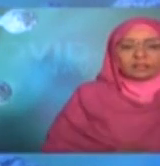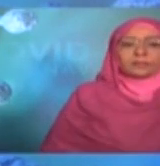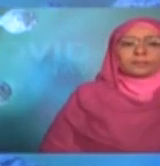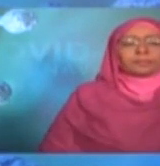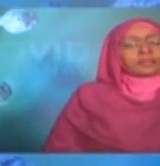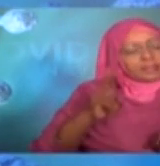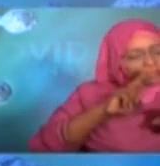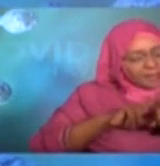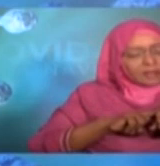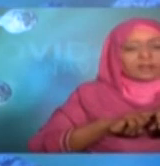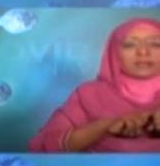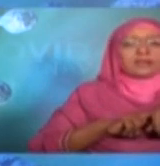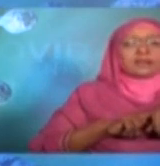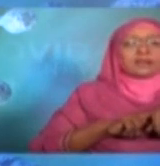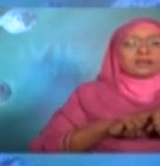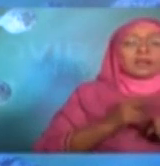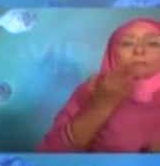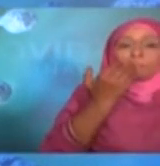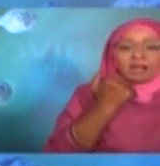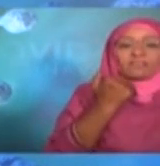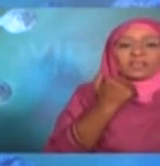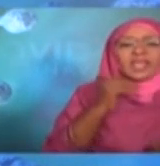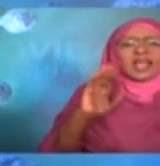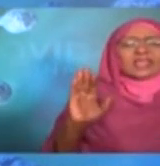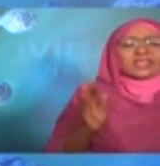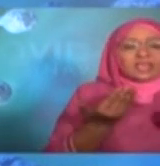مرة أخرى بأنه ليس هناك أي رفع